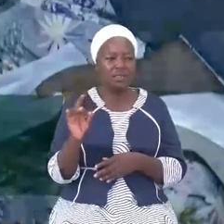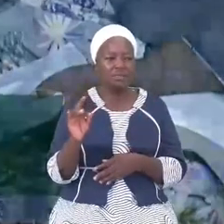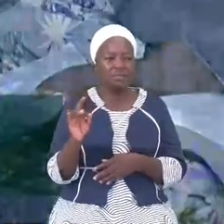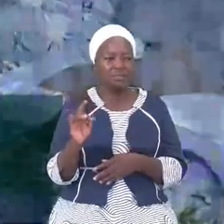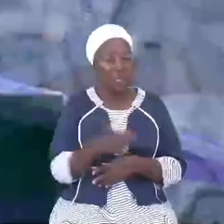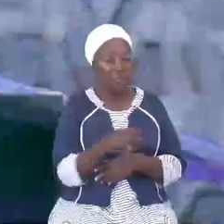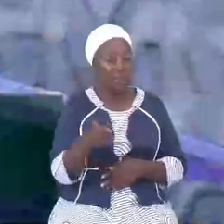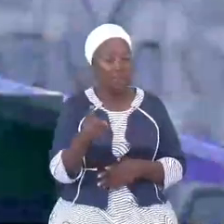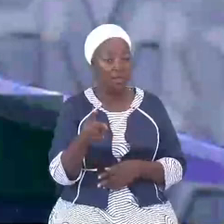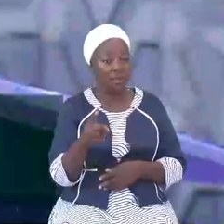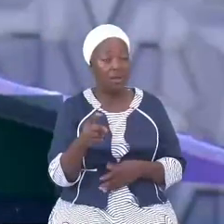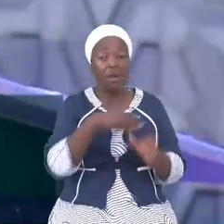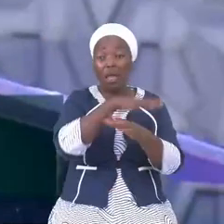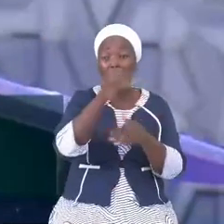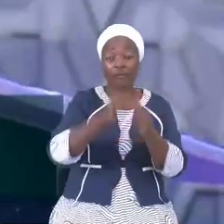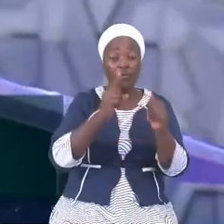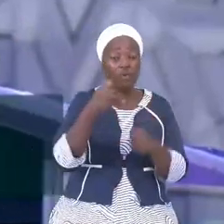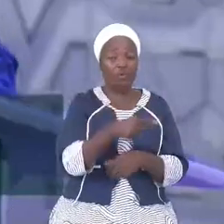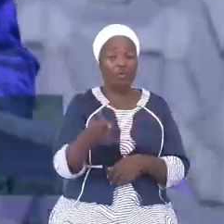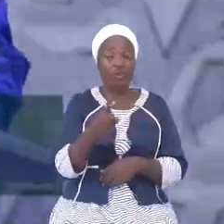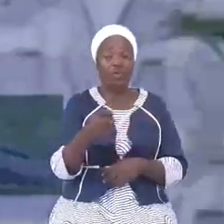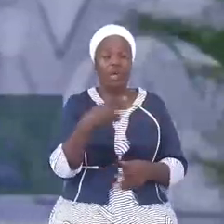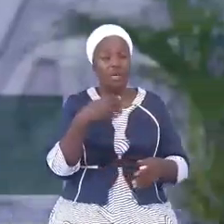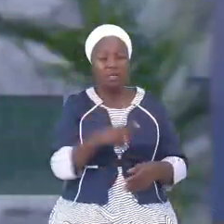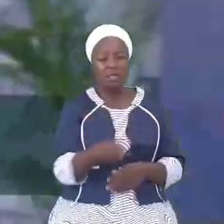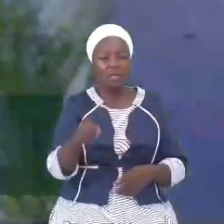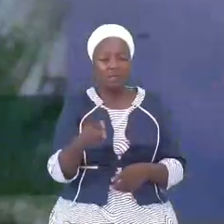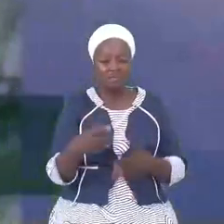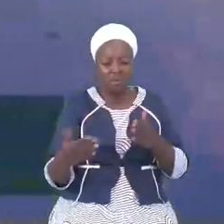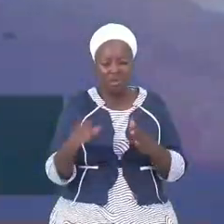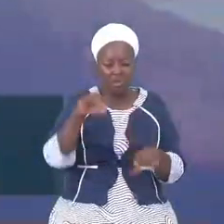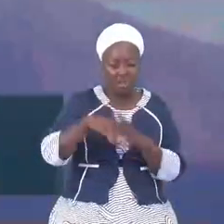8. Et tous, qu'ils soient à l'église, hors de l'église,